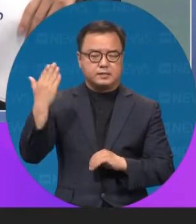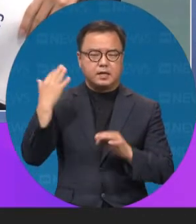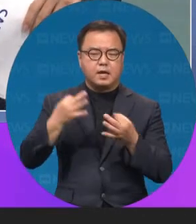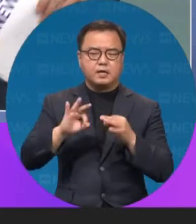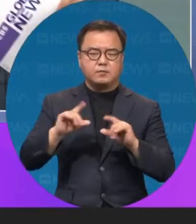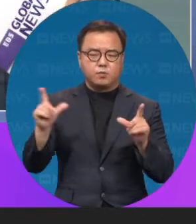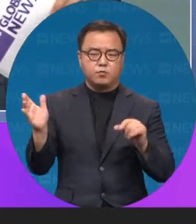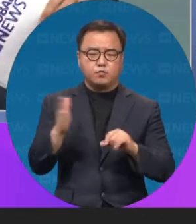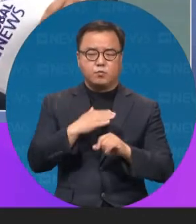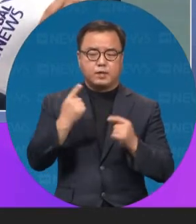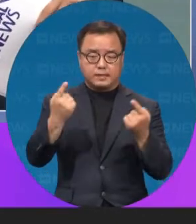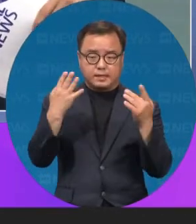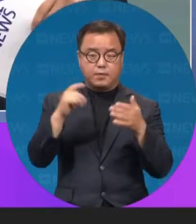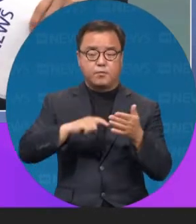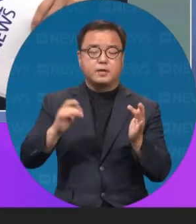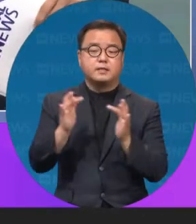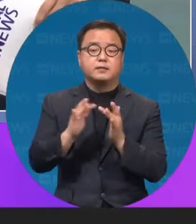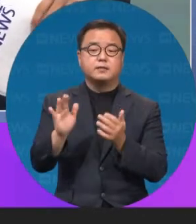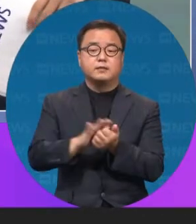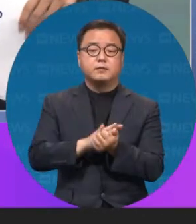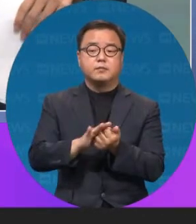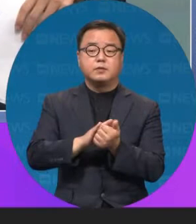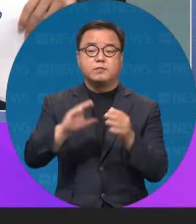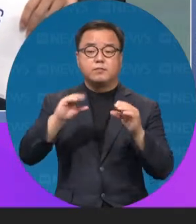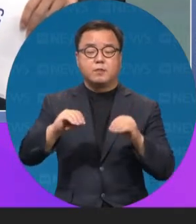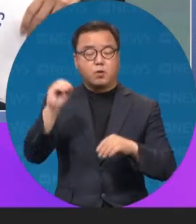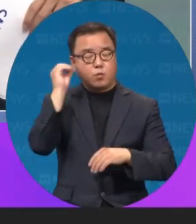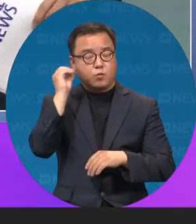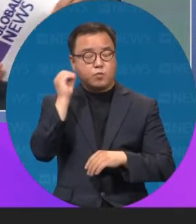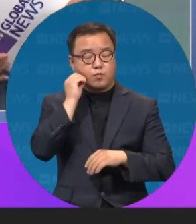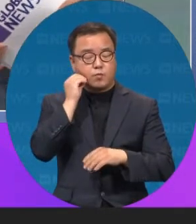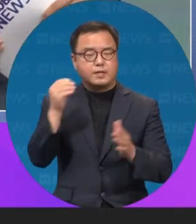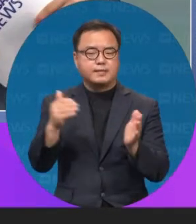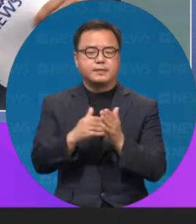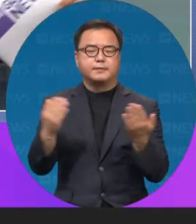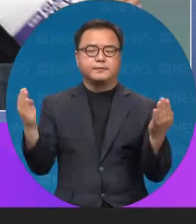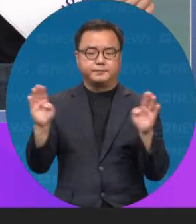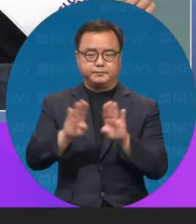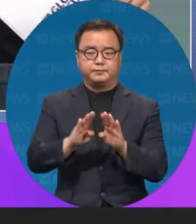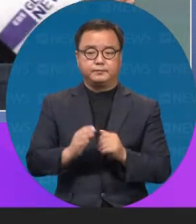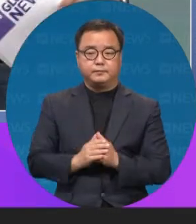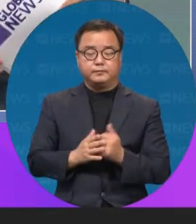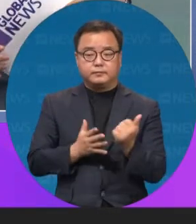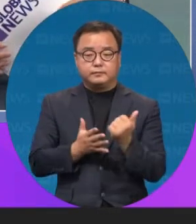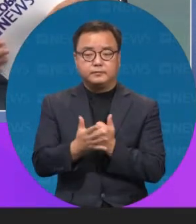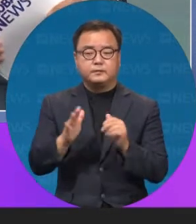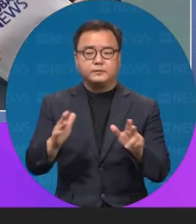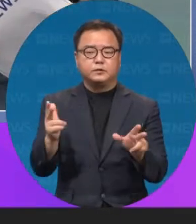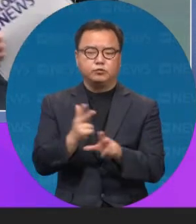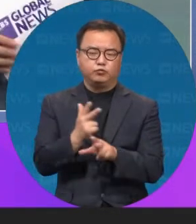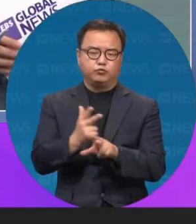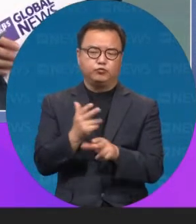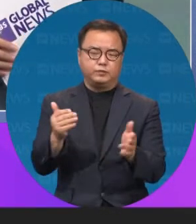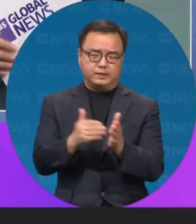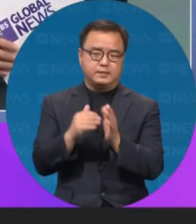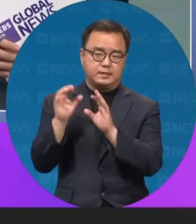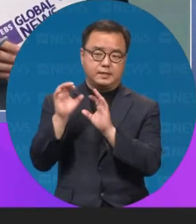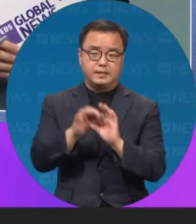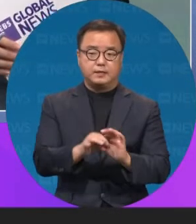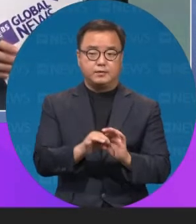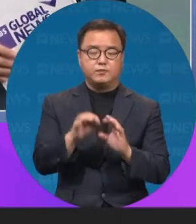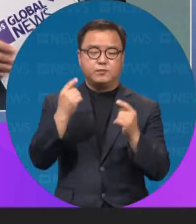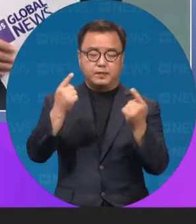서비스가 중단 되면서 학교 사이트 까지 폐쇄했다 고 전했습니다 이어 판에 이번주까지 지속됐다 고 하는데요 이